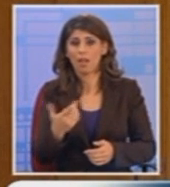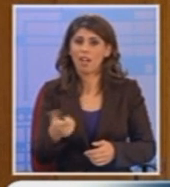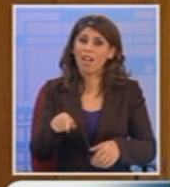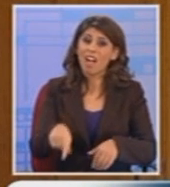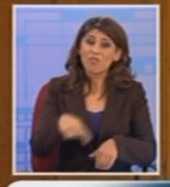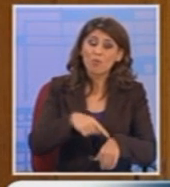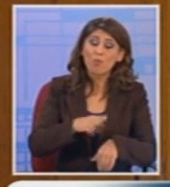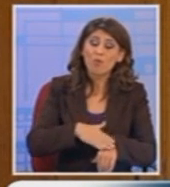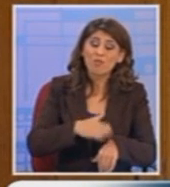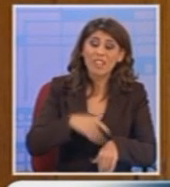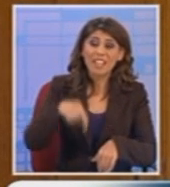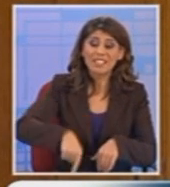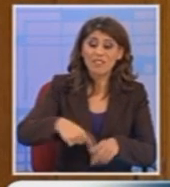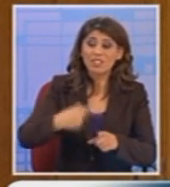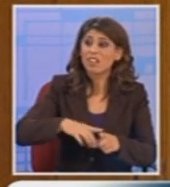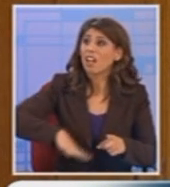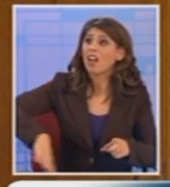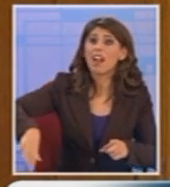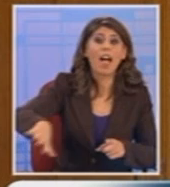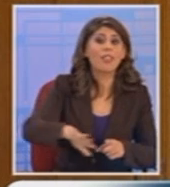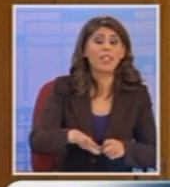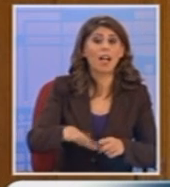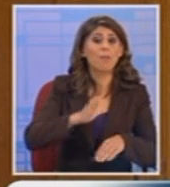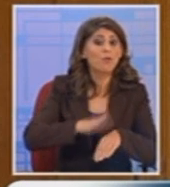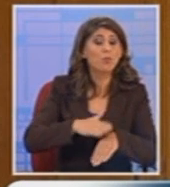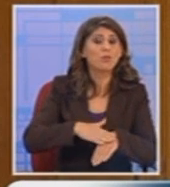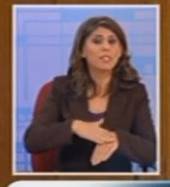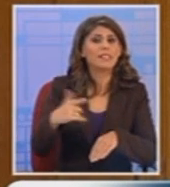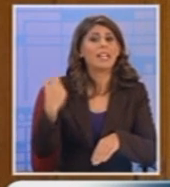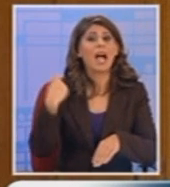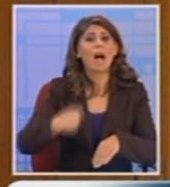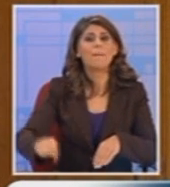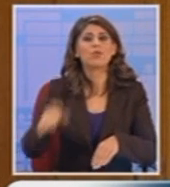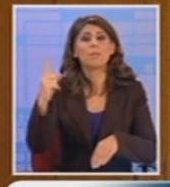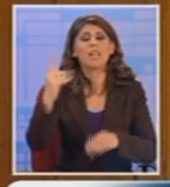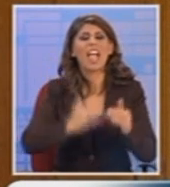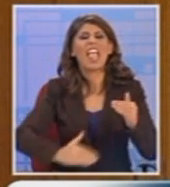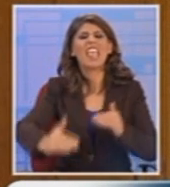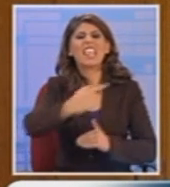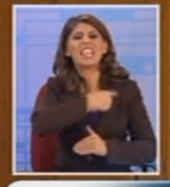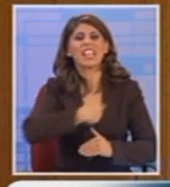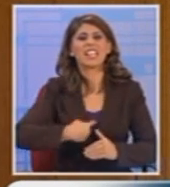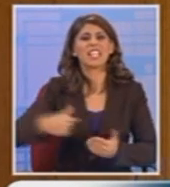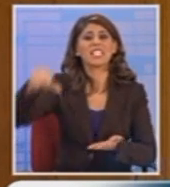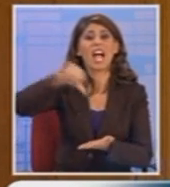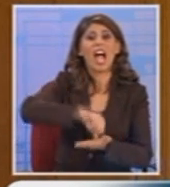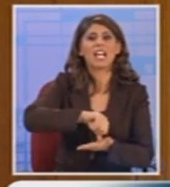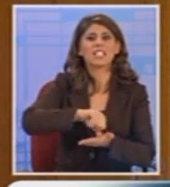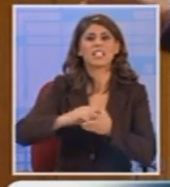αυτό που φταίει σε αυτή τη χώρα, λέει ο Ελευθέρως Βενιζέλος, είναι η απουσία μιας ηγετικής αστικής